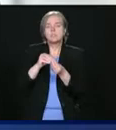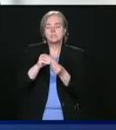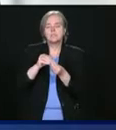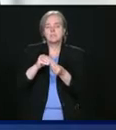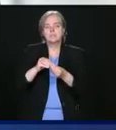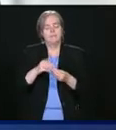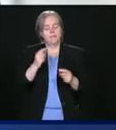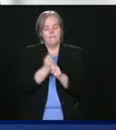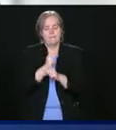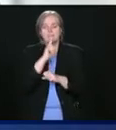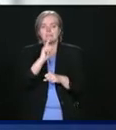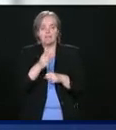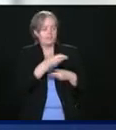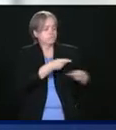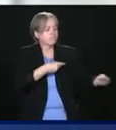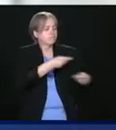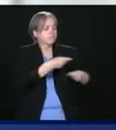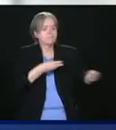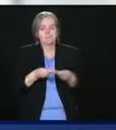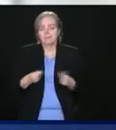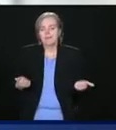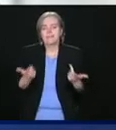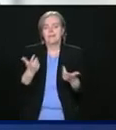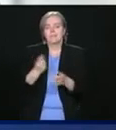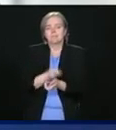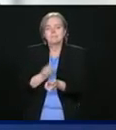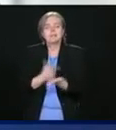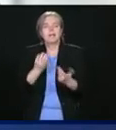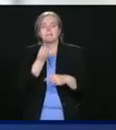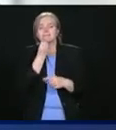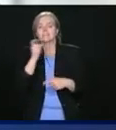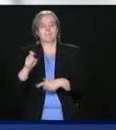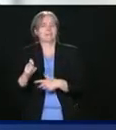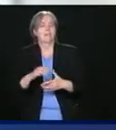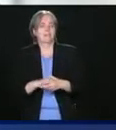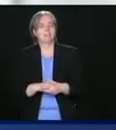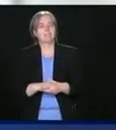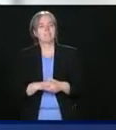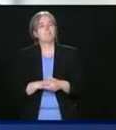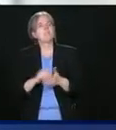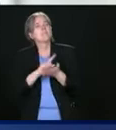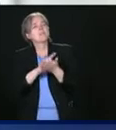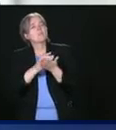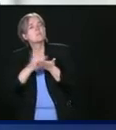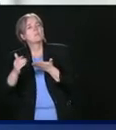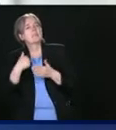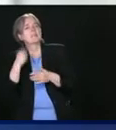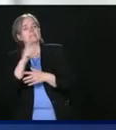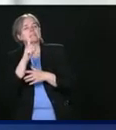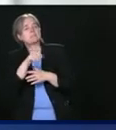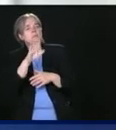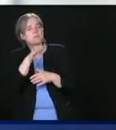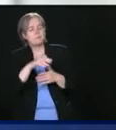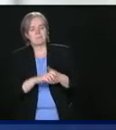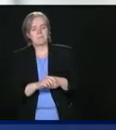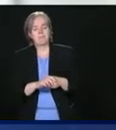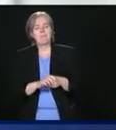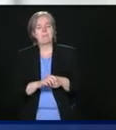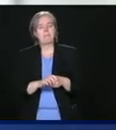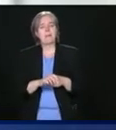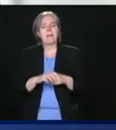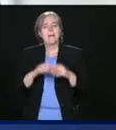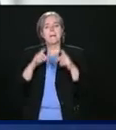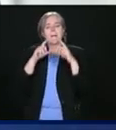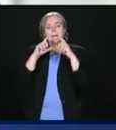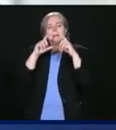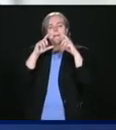des biens de nécessité à travers la frontière, de les échanger. Par rapport à ces masques qui devaient nous arriver